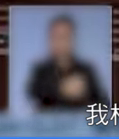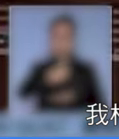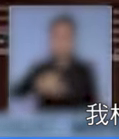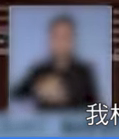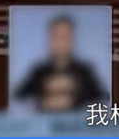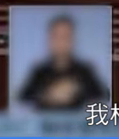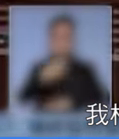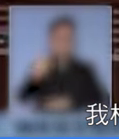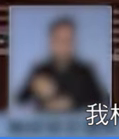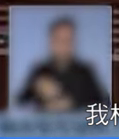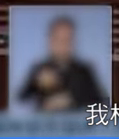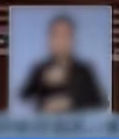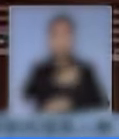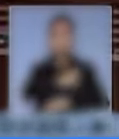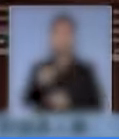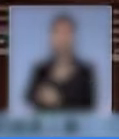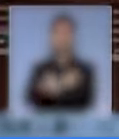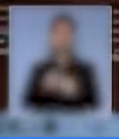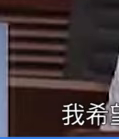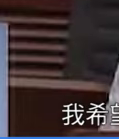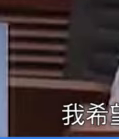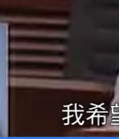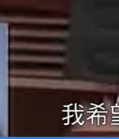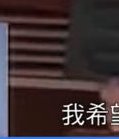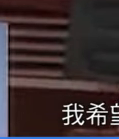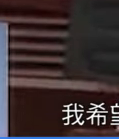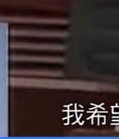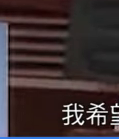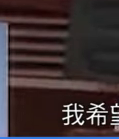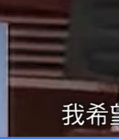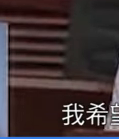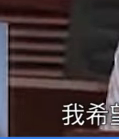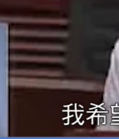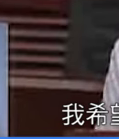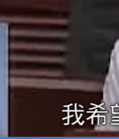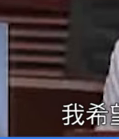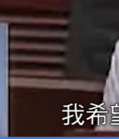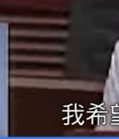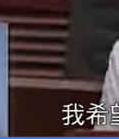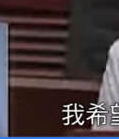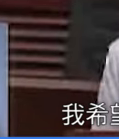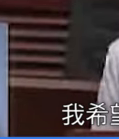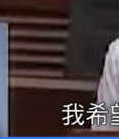们香港是自断经脉，是经济的经。所以我希望非建制派议员